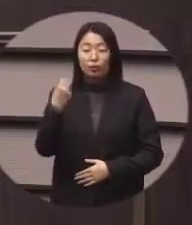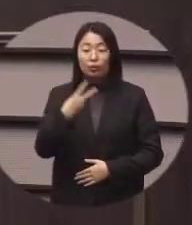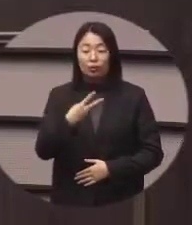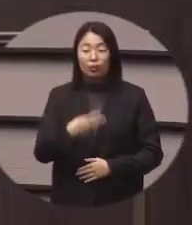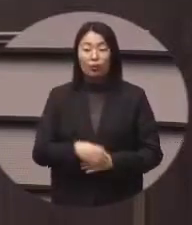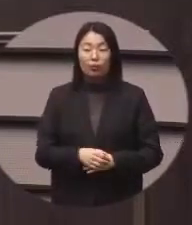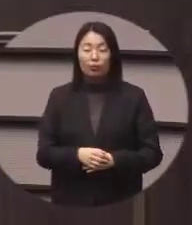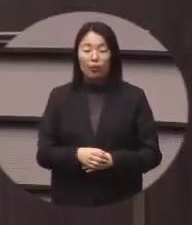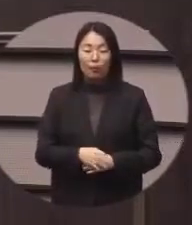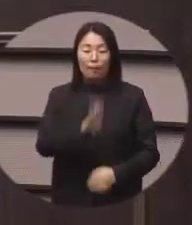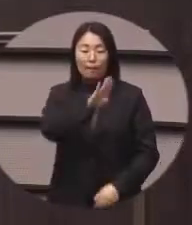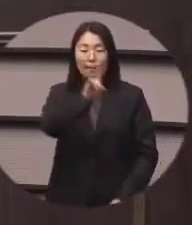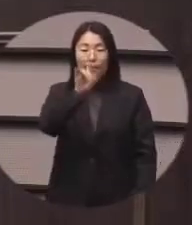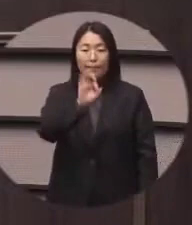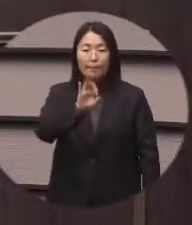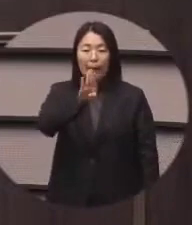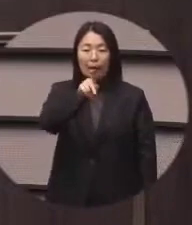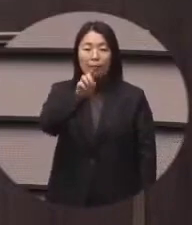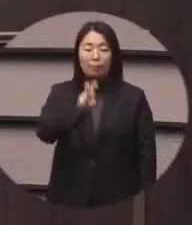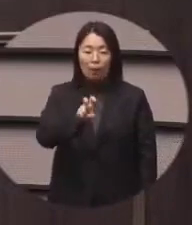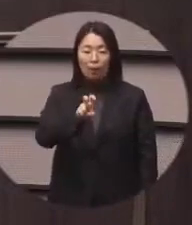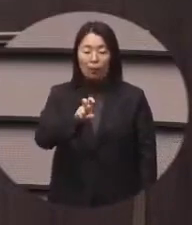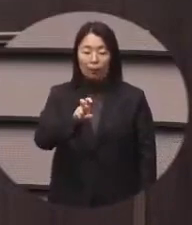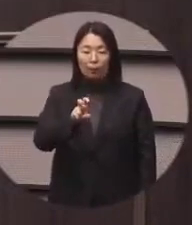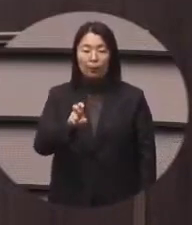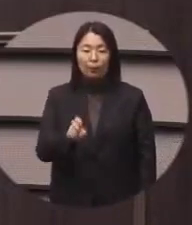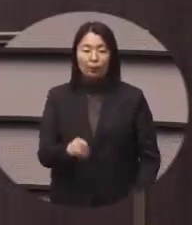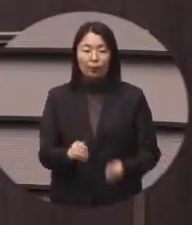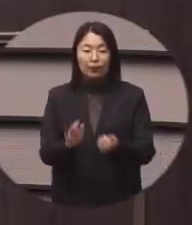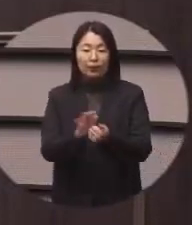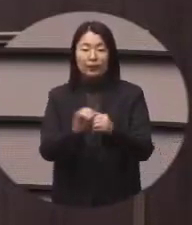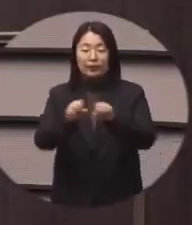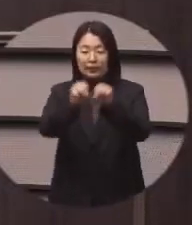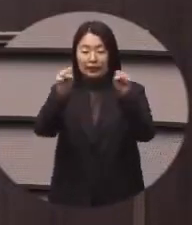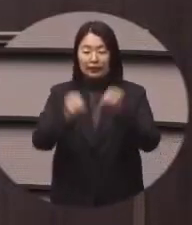AI와 결합하여 112, 119 긴급 출동 중